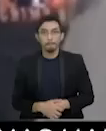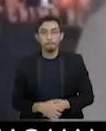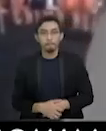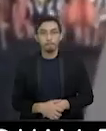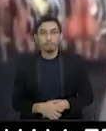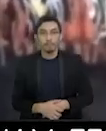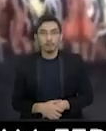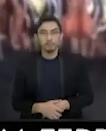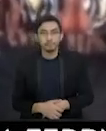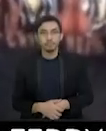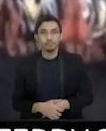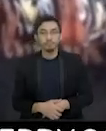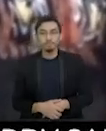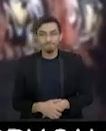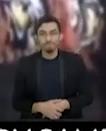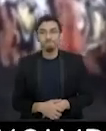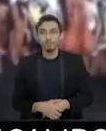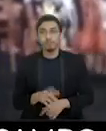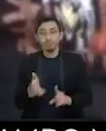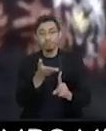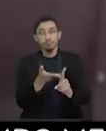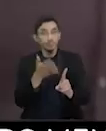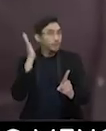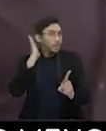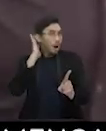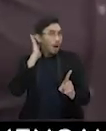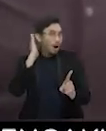Memang pada kepala korban itu ada luka.